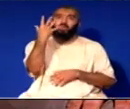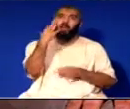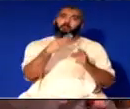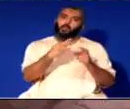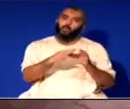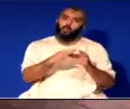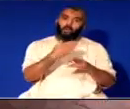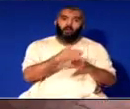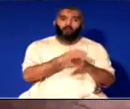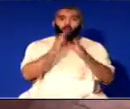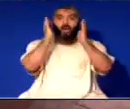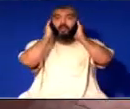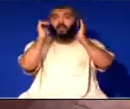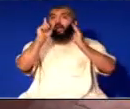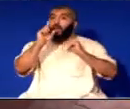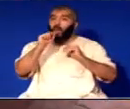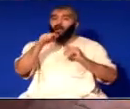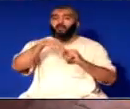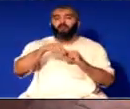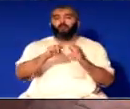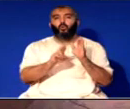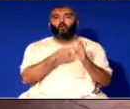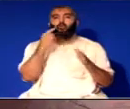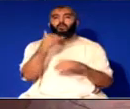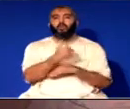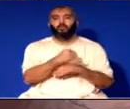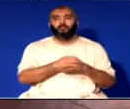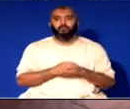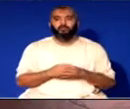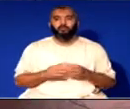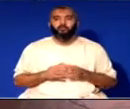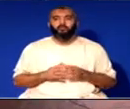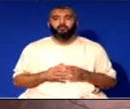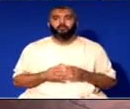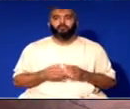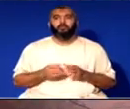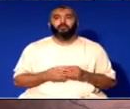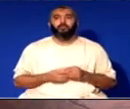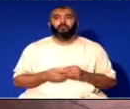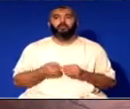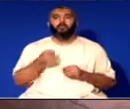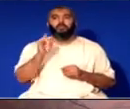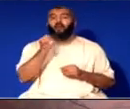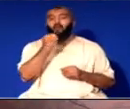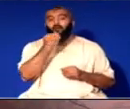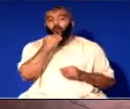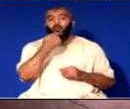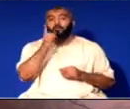يومها، إلا إذا كان تعيد يومها احتياطا لأن أخطأت، ولكن تعيد يومها أيضا